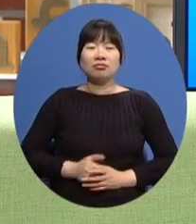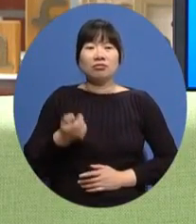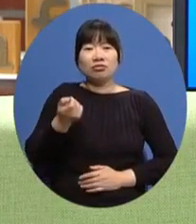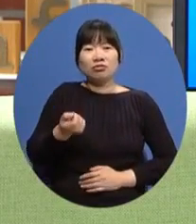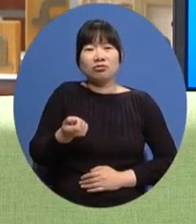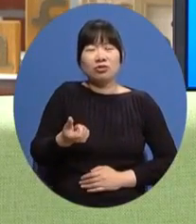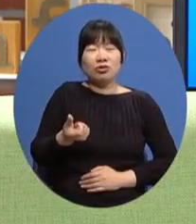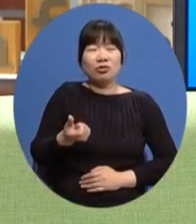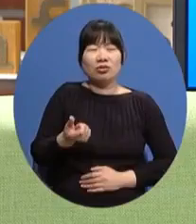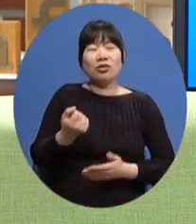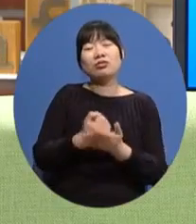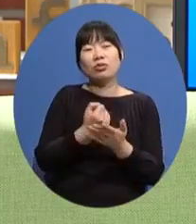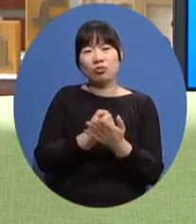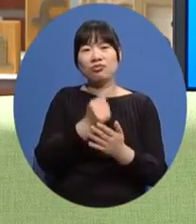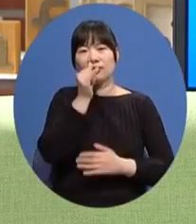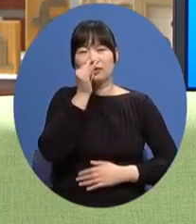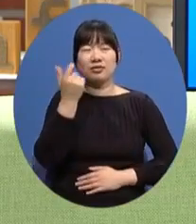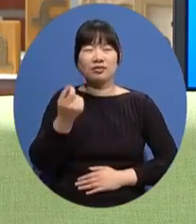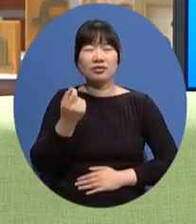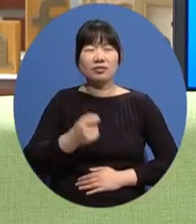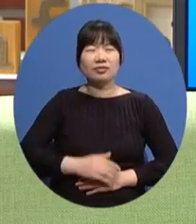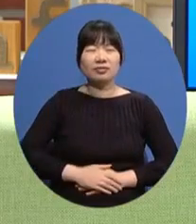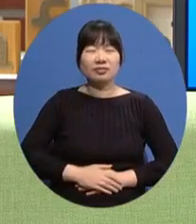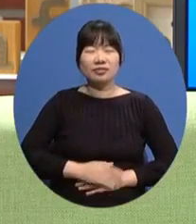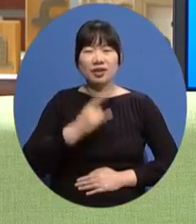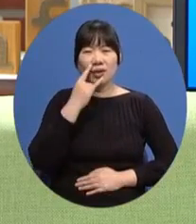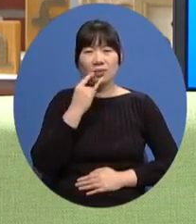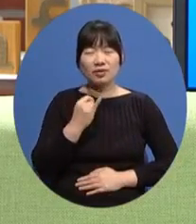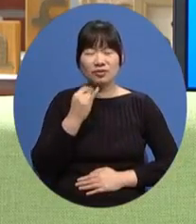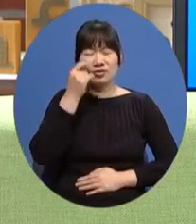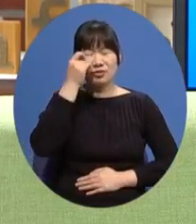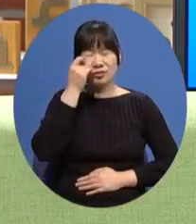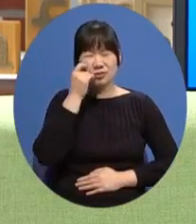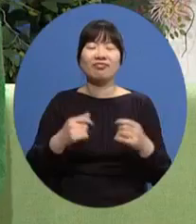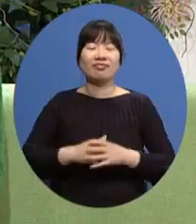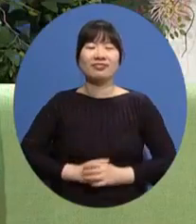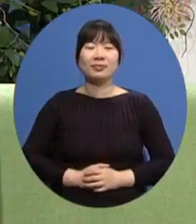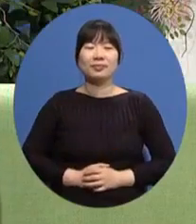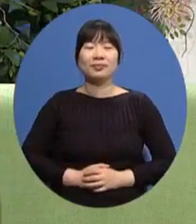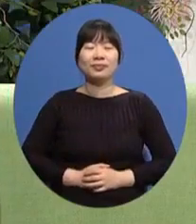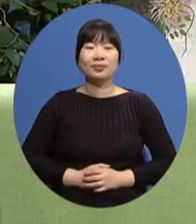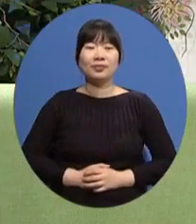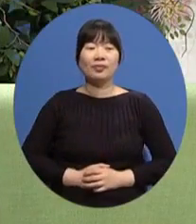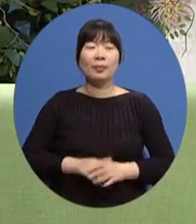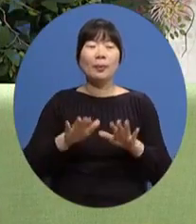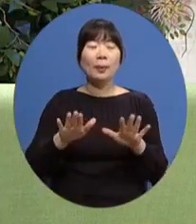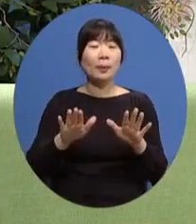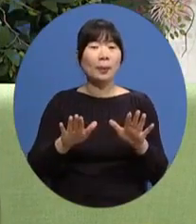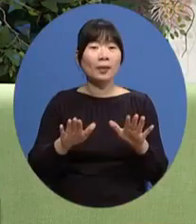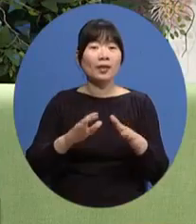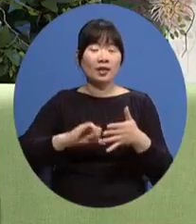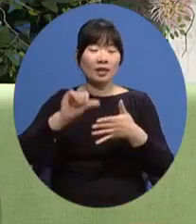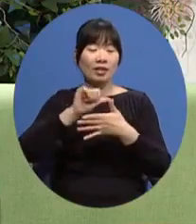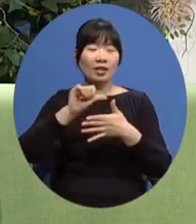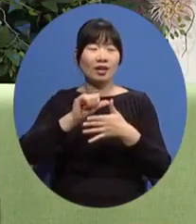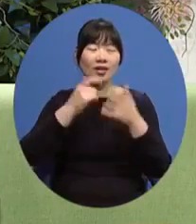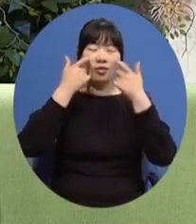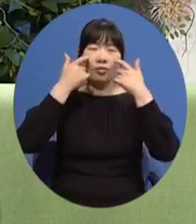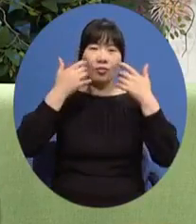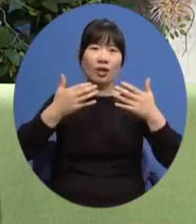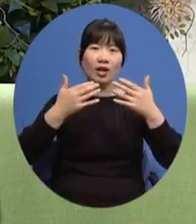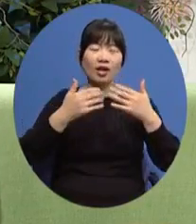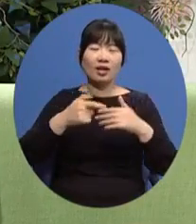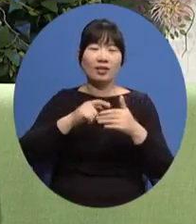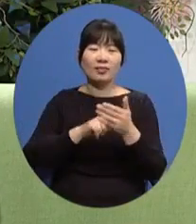좀 그런 게 좀 이제 서운하기도 하더라고요. 내가 너한테 그러면 너무 서운할 것 같아요. 네. 자, 그럼 여기서 건우의 정확한